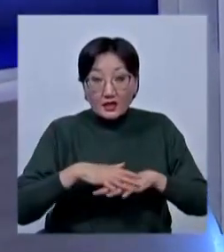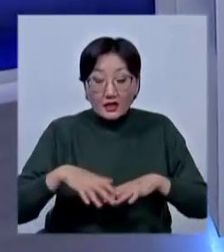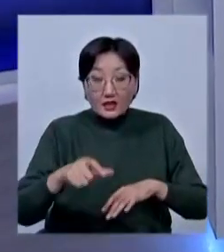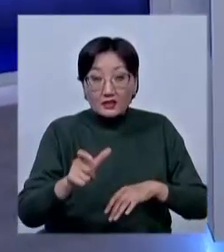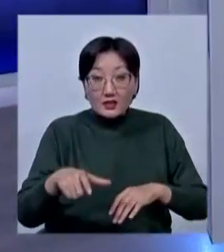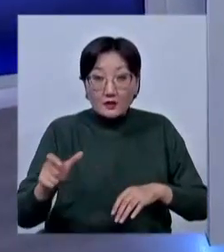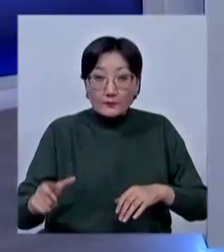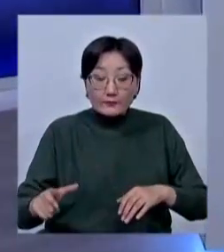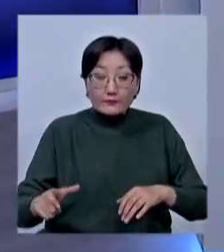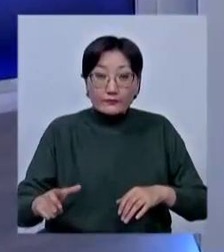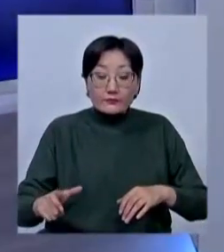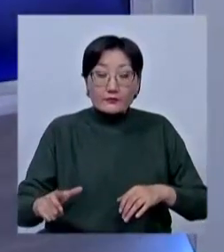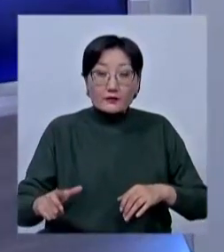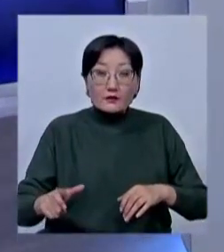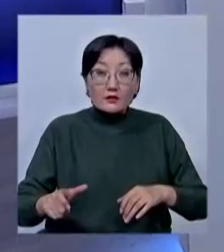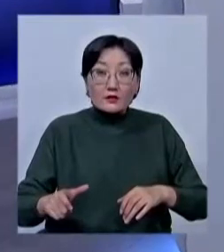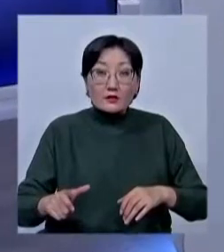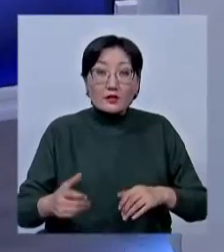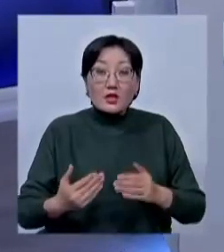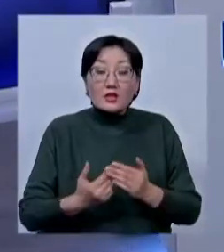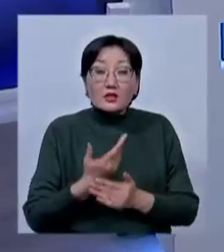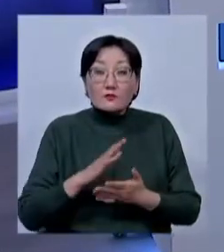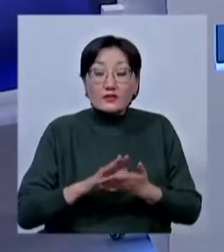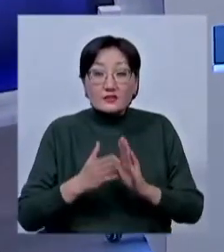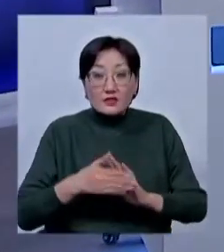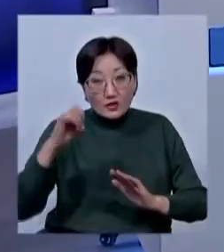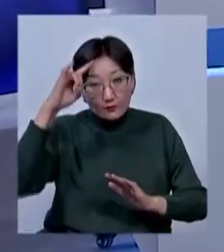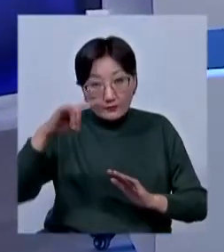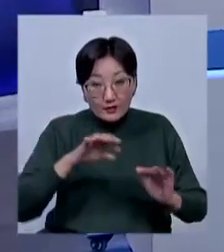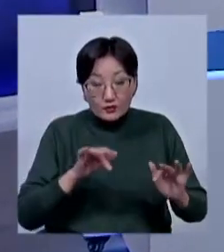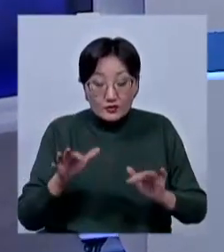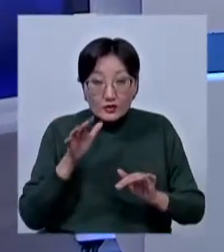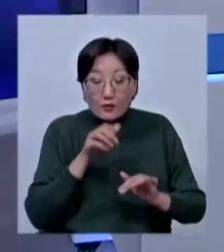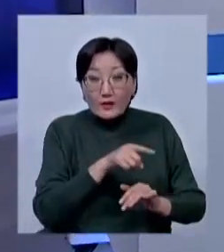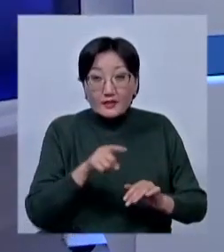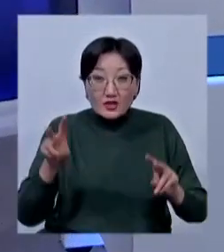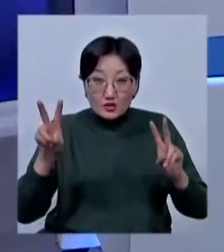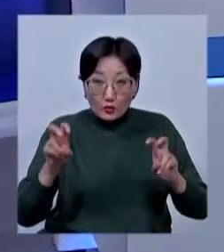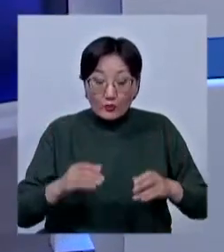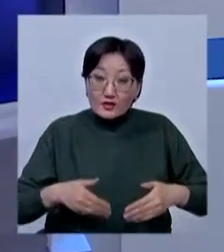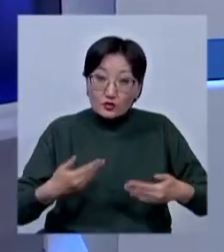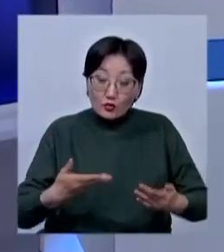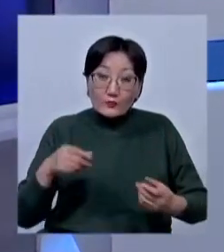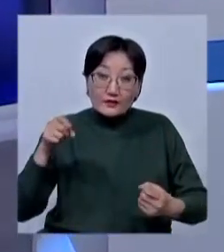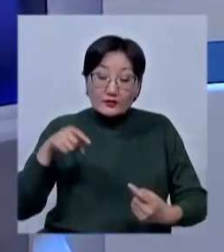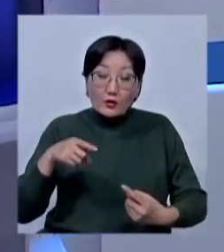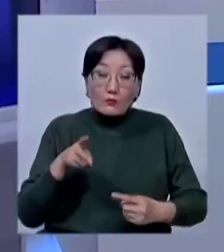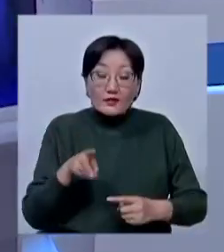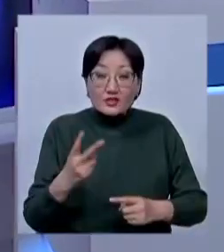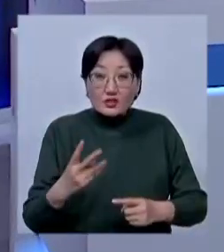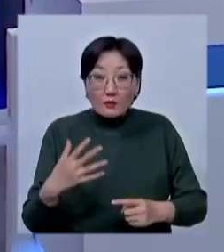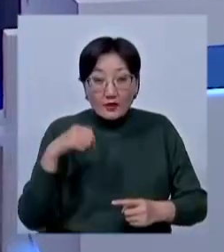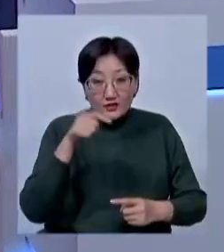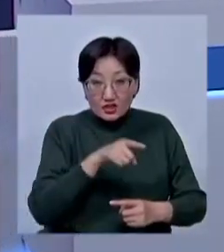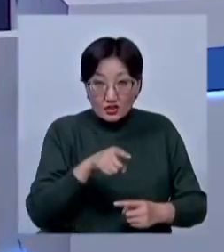Қазақстан халқына жаңағы жаңа жағдайда Қазақстан іс-әрекет кезеңі атты жолдауына сәйкес біз